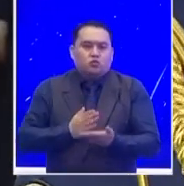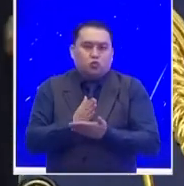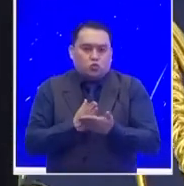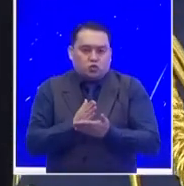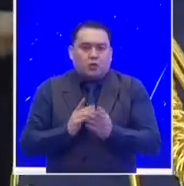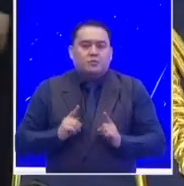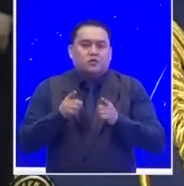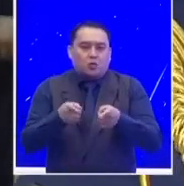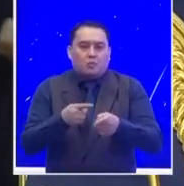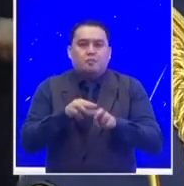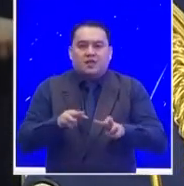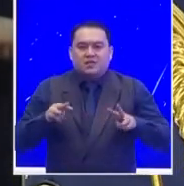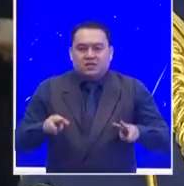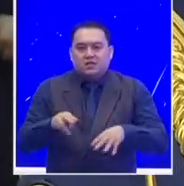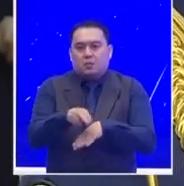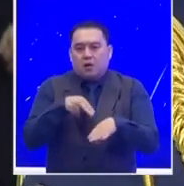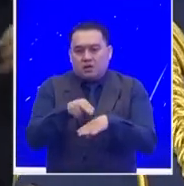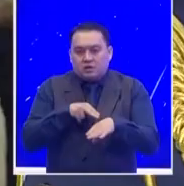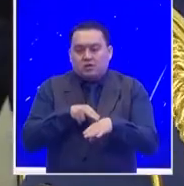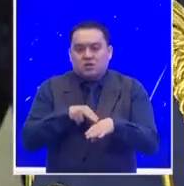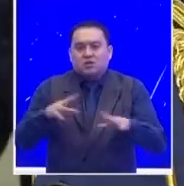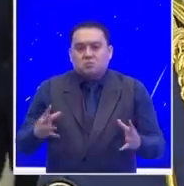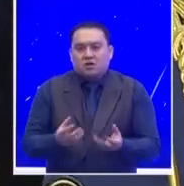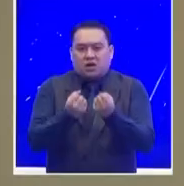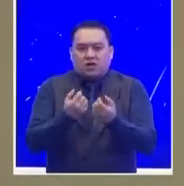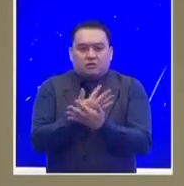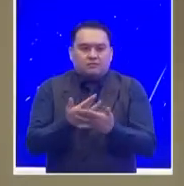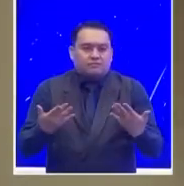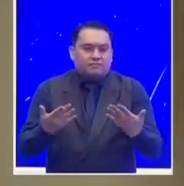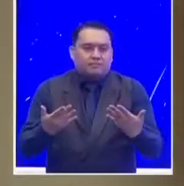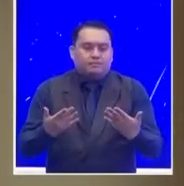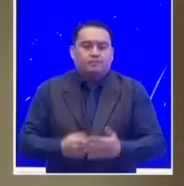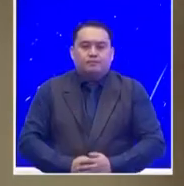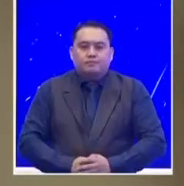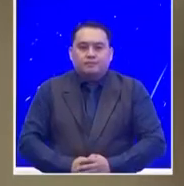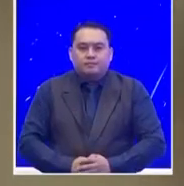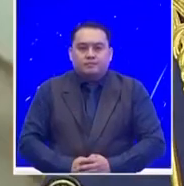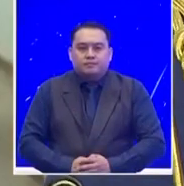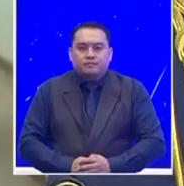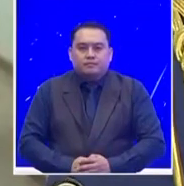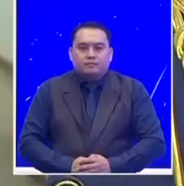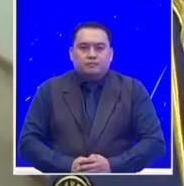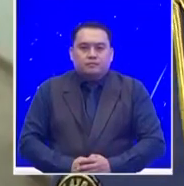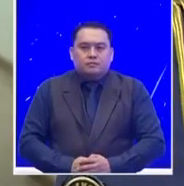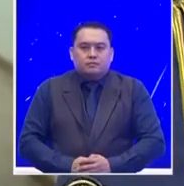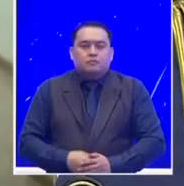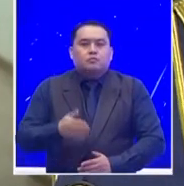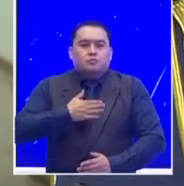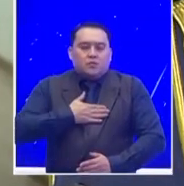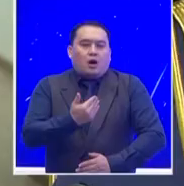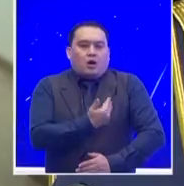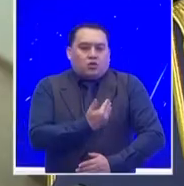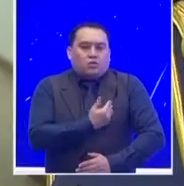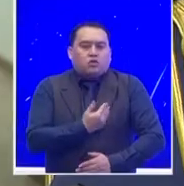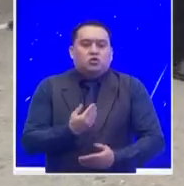Военнослужащих, Министерства внутренних дел, спасателей. Вот на это направление. Мы не против еще другие сферы открывать